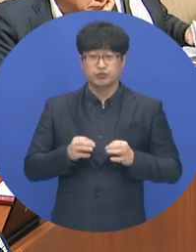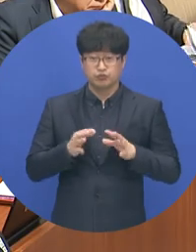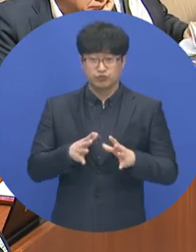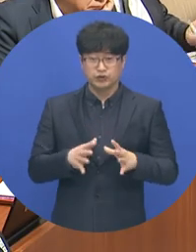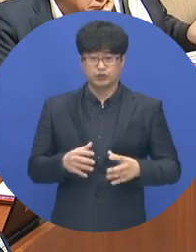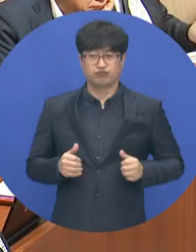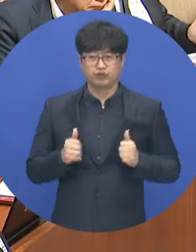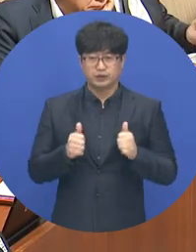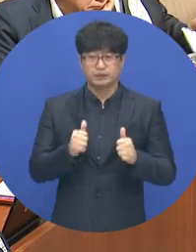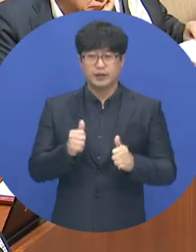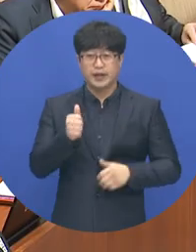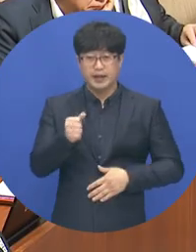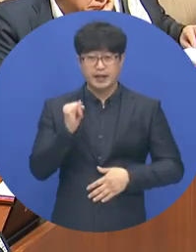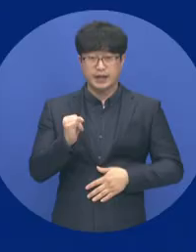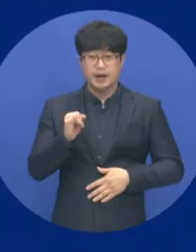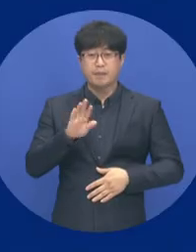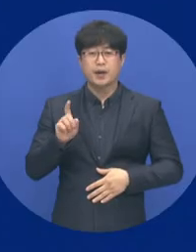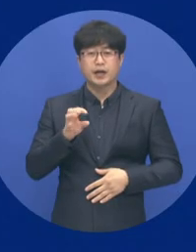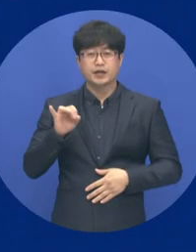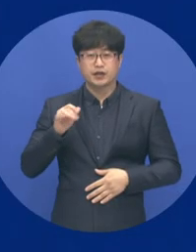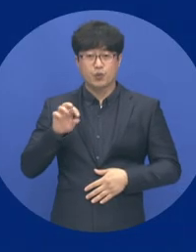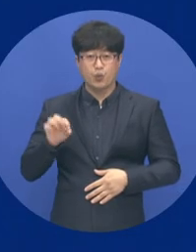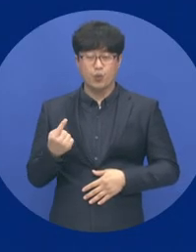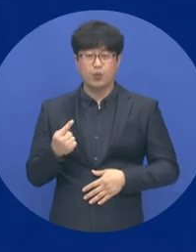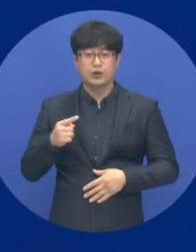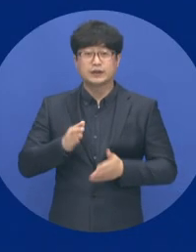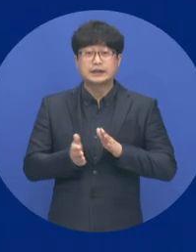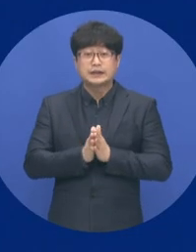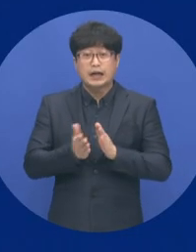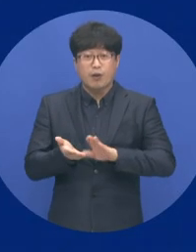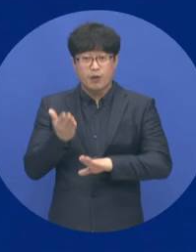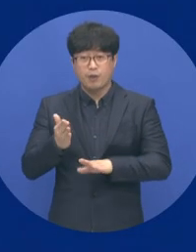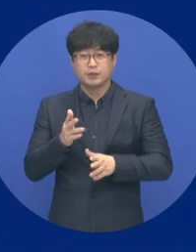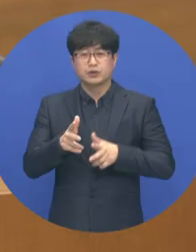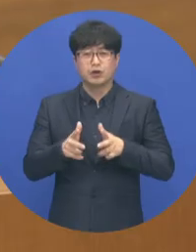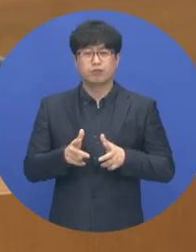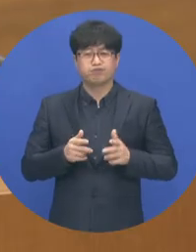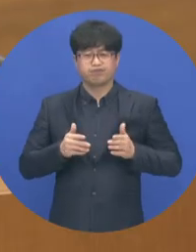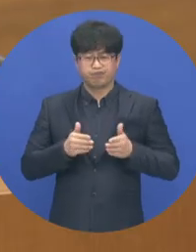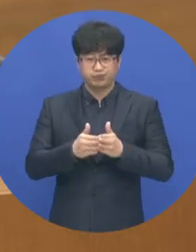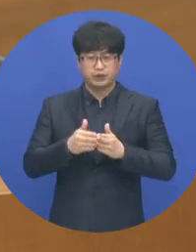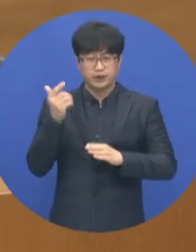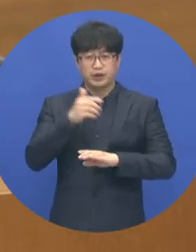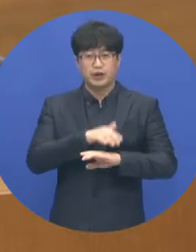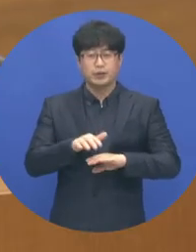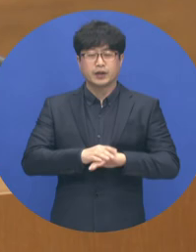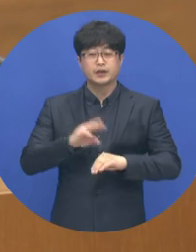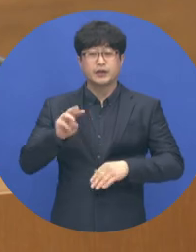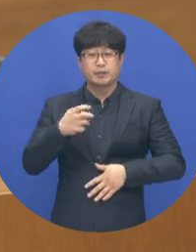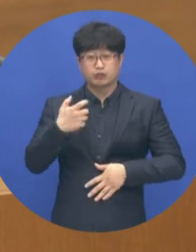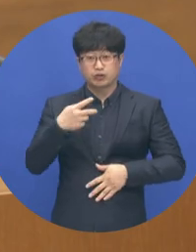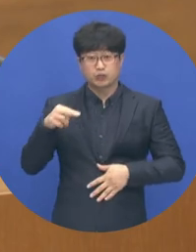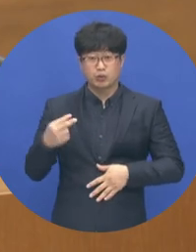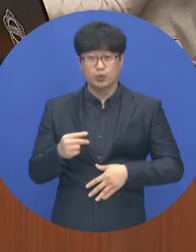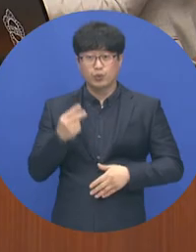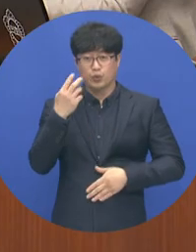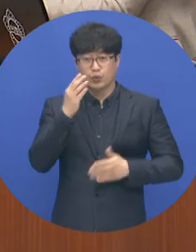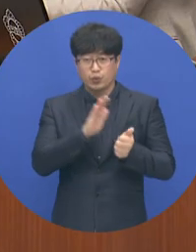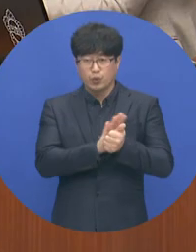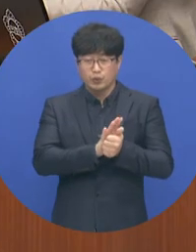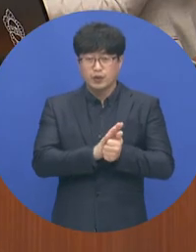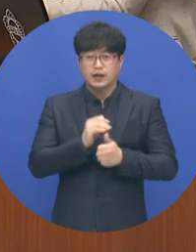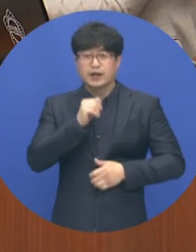가하고 AI 바이오산업 스타트업 등에 주력하겠다는 계획입니다 이외에도 360도 돌봄 영세